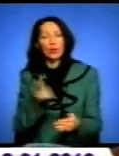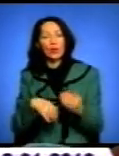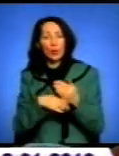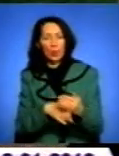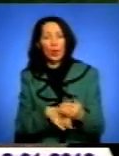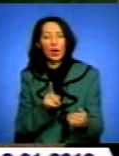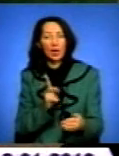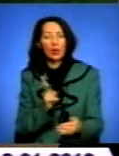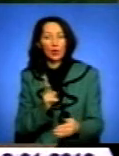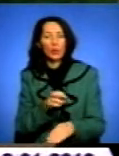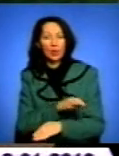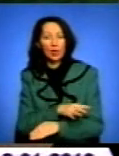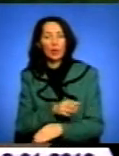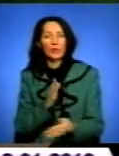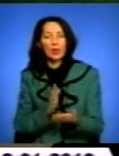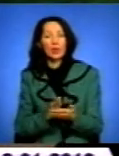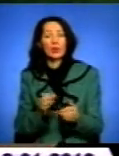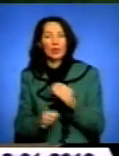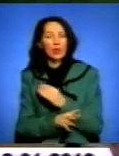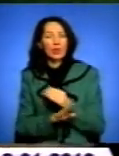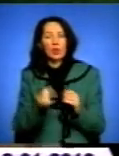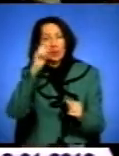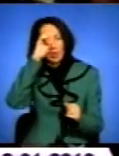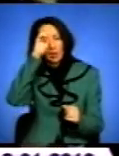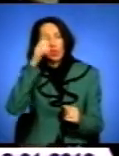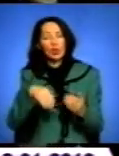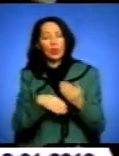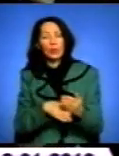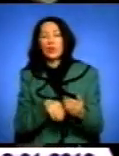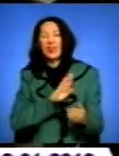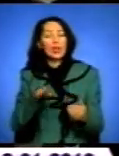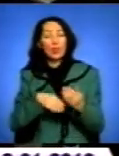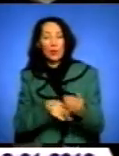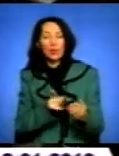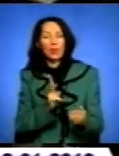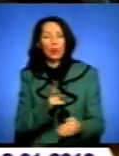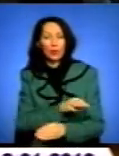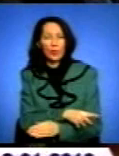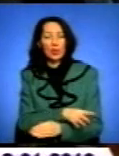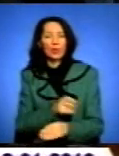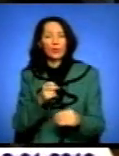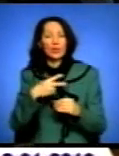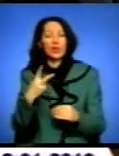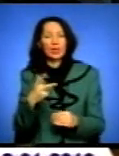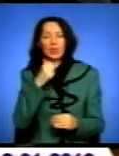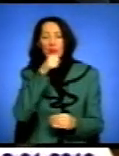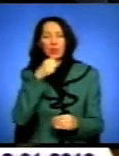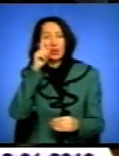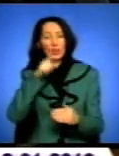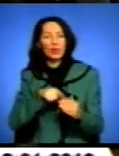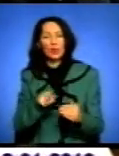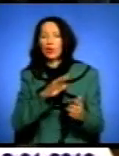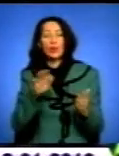забезпечений. Опинитися в скруті не гріх. Гріх не допомогти тим, хто у скруті. 2013 рік віри, тож не втрачаємо